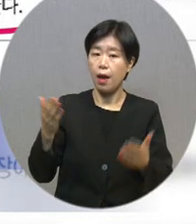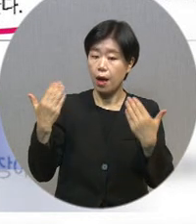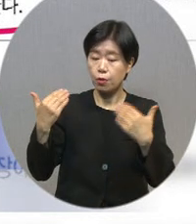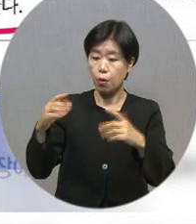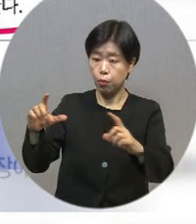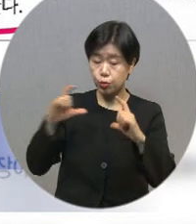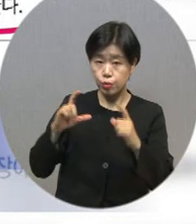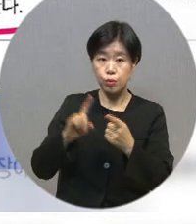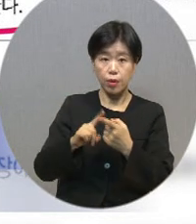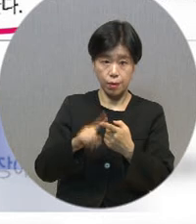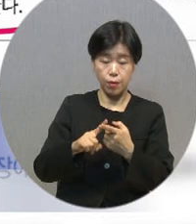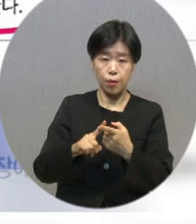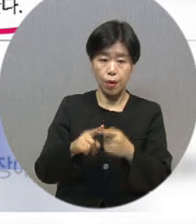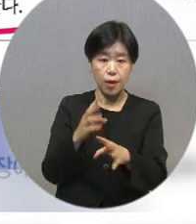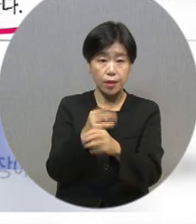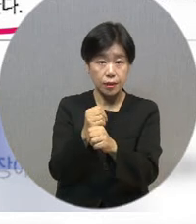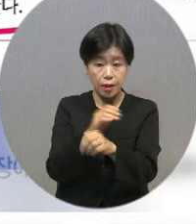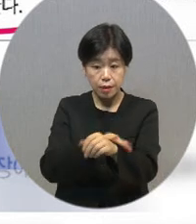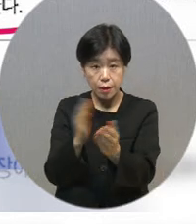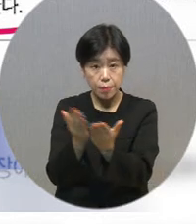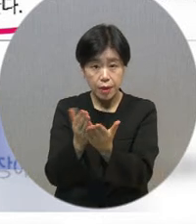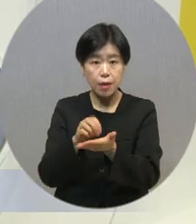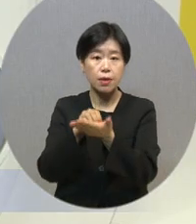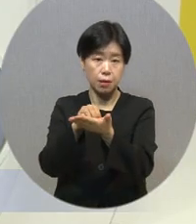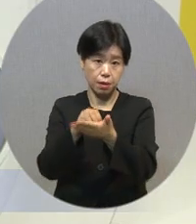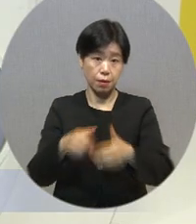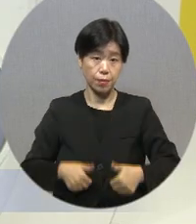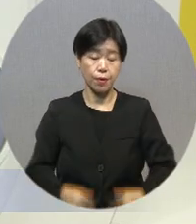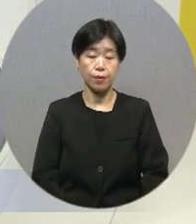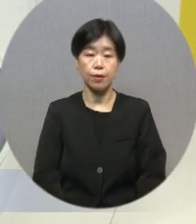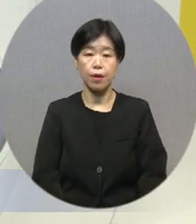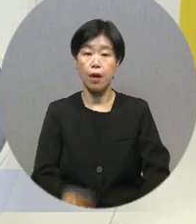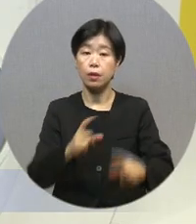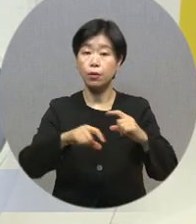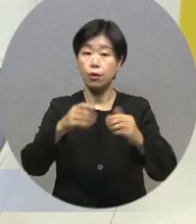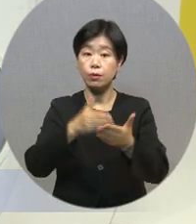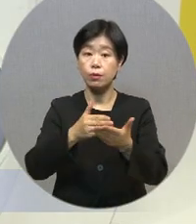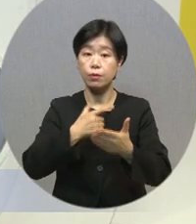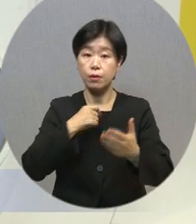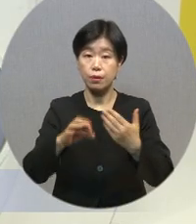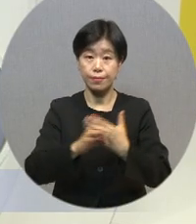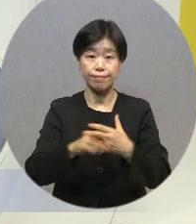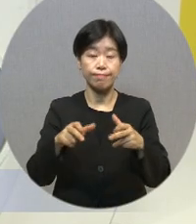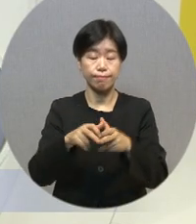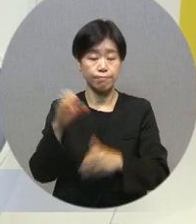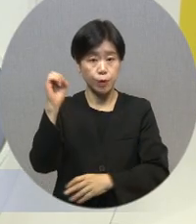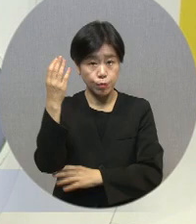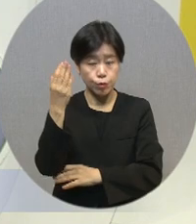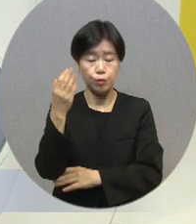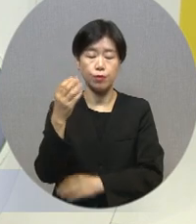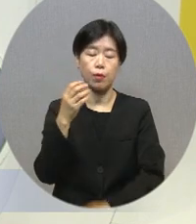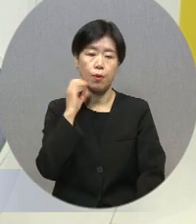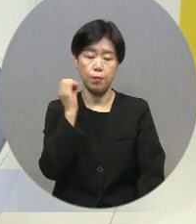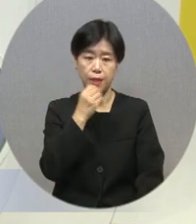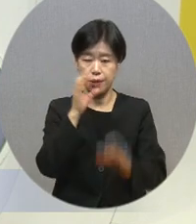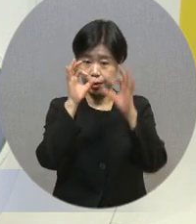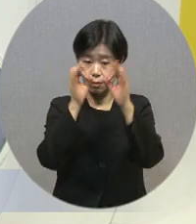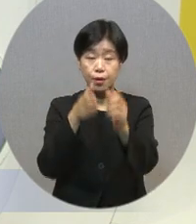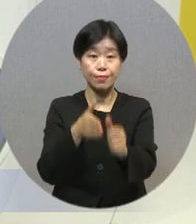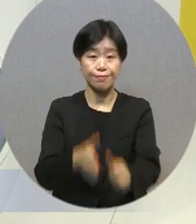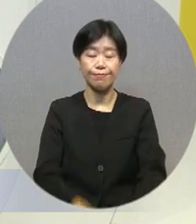고등학교 입학 등록을 해야 합니다 더 자세한 뉴스는 장애인 신문과 웰페어 뉴스를 통해 확인하실